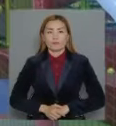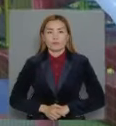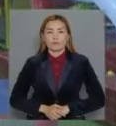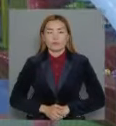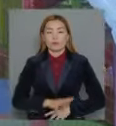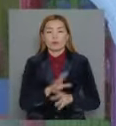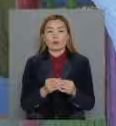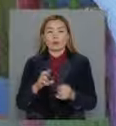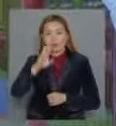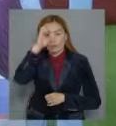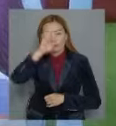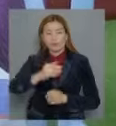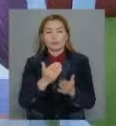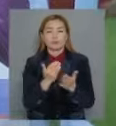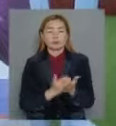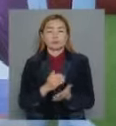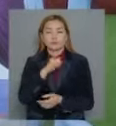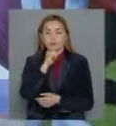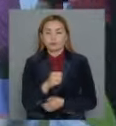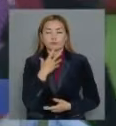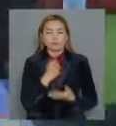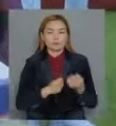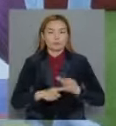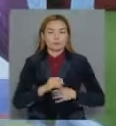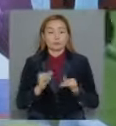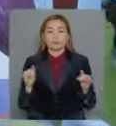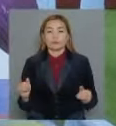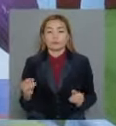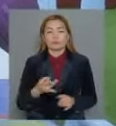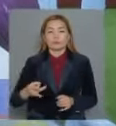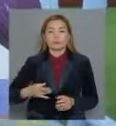Соңғы жылдары мемлекеттік бағдарламалар арқылы өз кәсібін ашқан